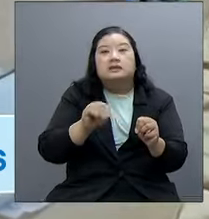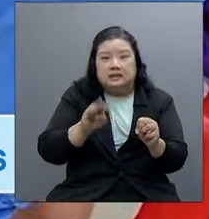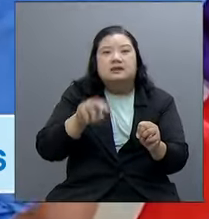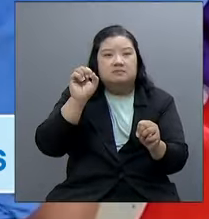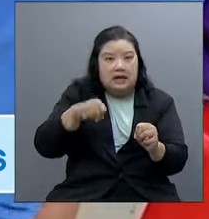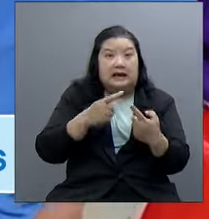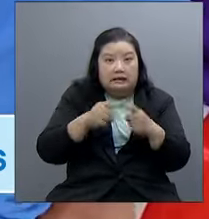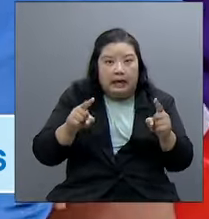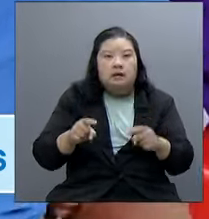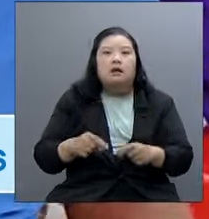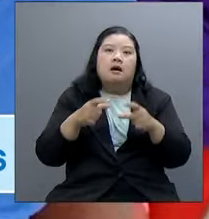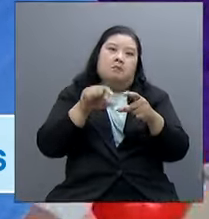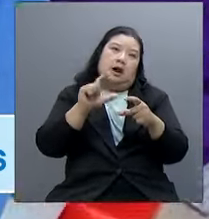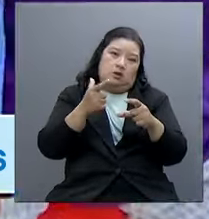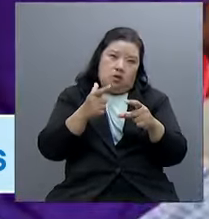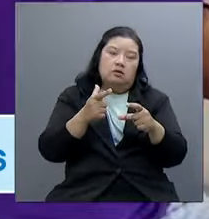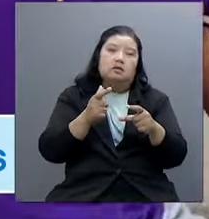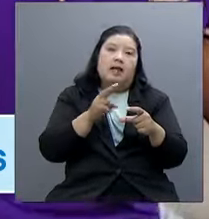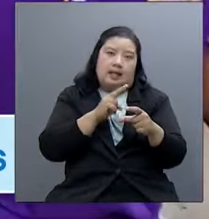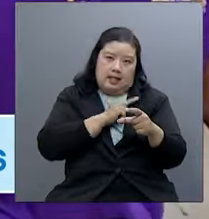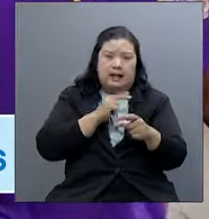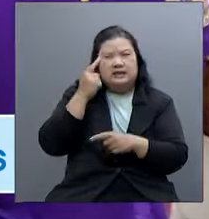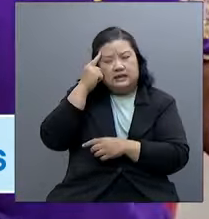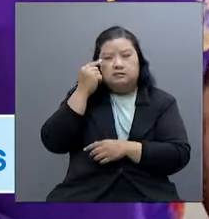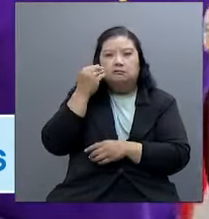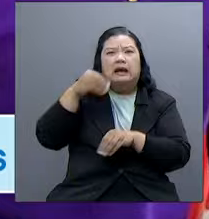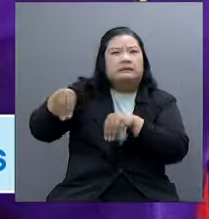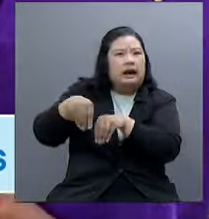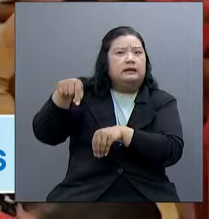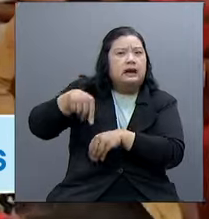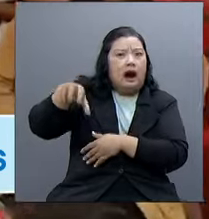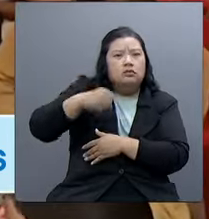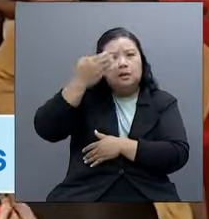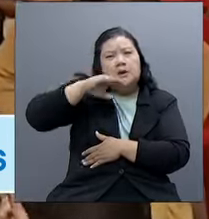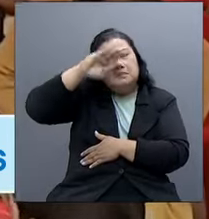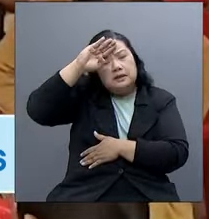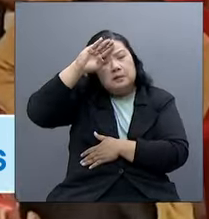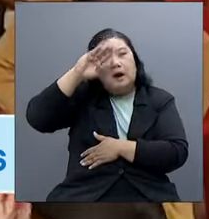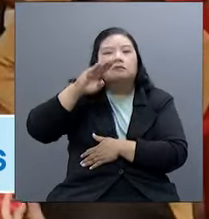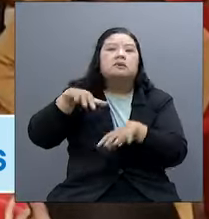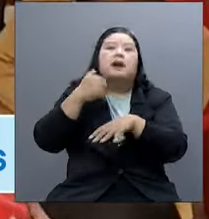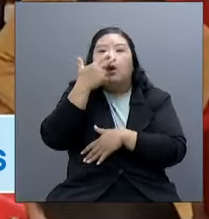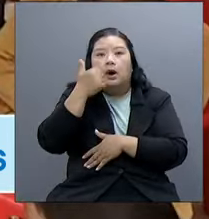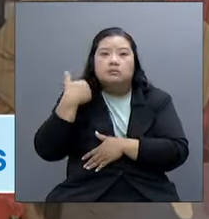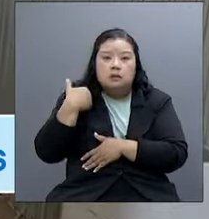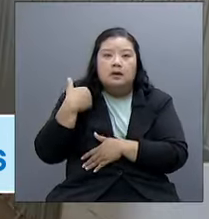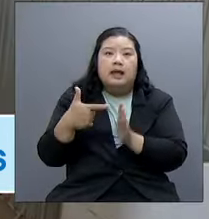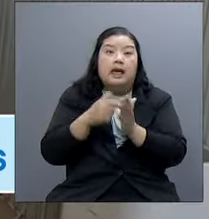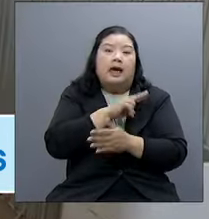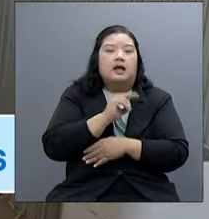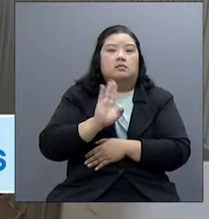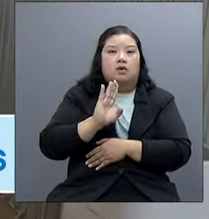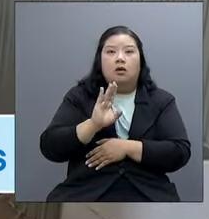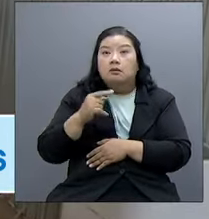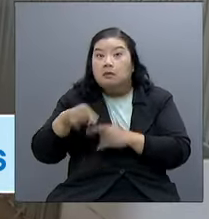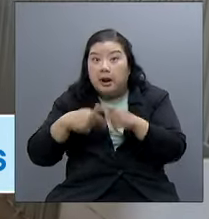แต่ผู้ที่ใช้000ดทองรกษา ถูกที่มักเลอกคลίνิทั้งเลือกสําหรบโรคเลลอน้นะเพรวสะดวกกอการซ้ อย่า ว่ารเสี